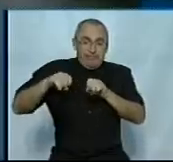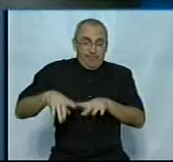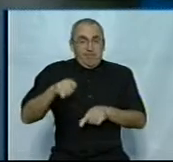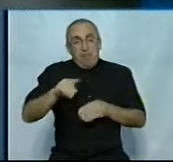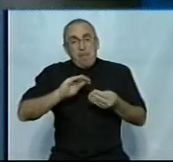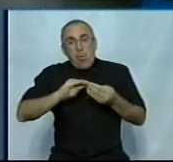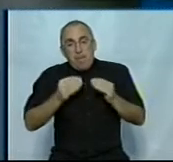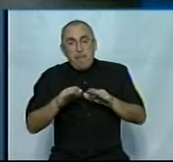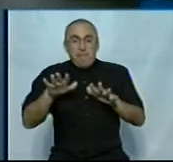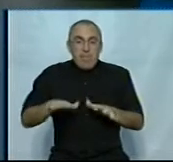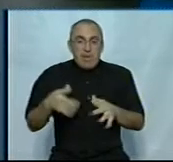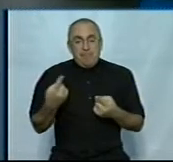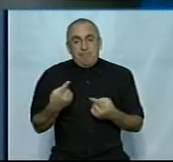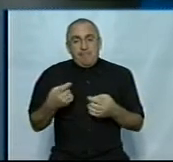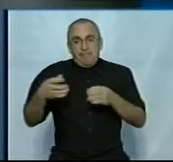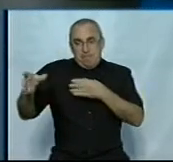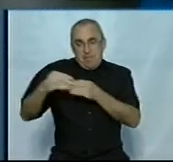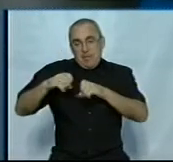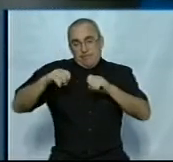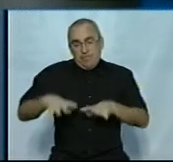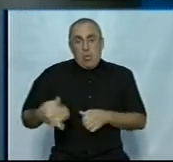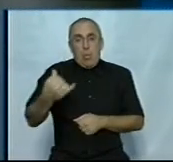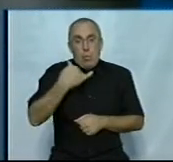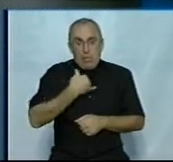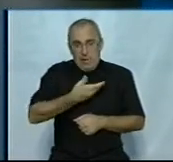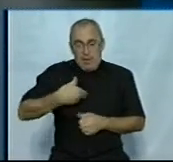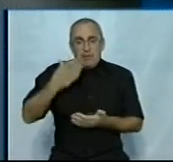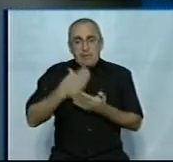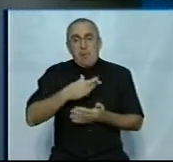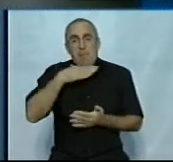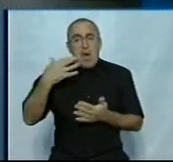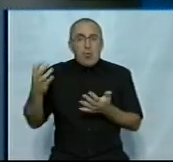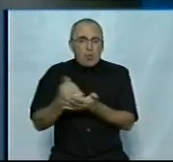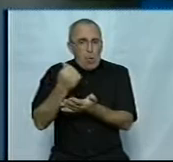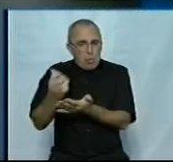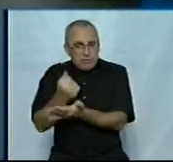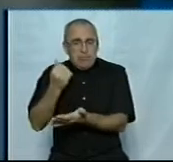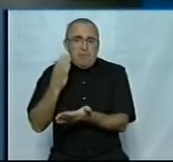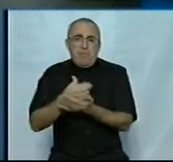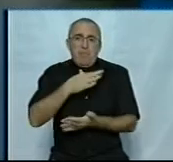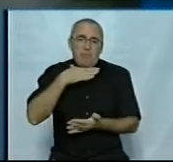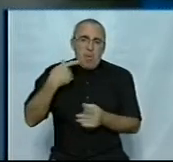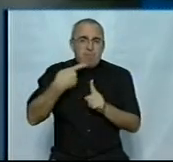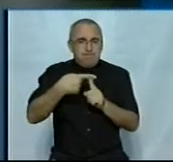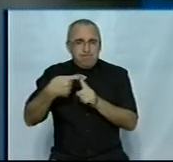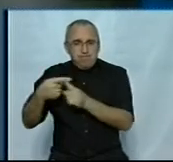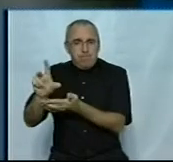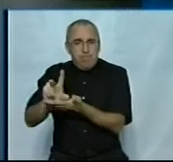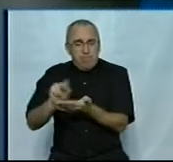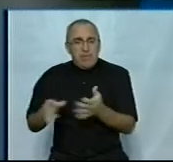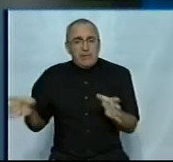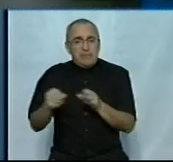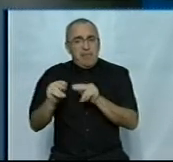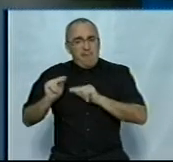проблемні місця, які треба вирішувати спільно. У нас є багато досягнень, в нас є багато позитивних прикладів